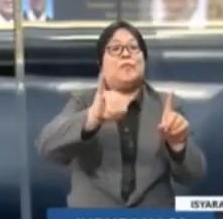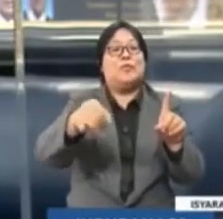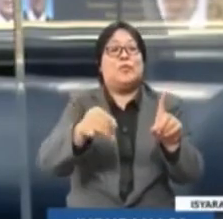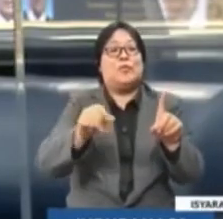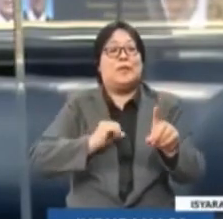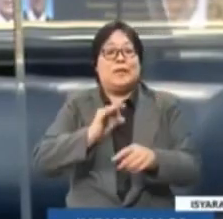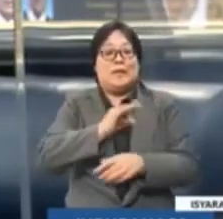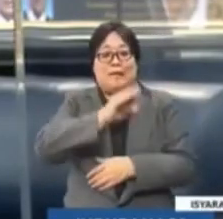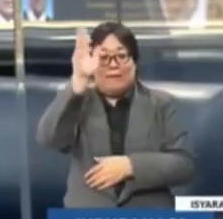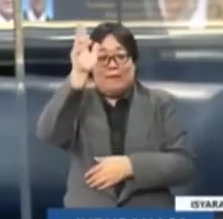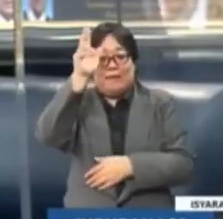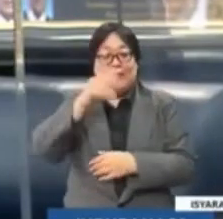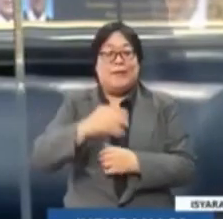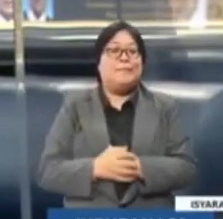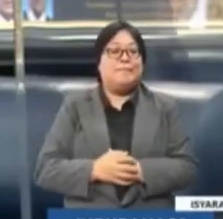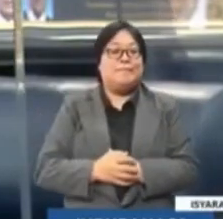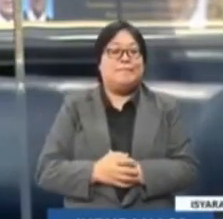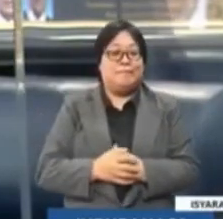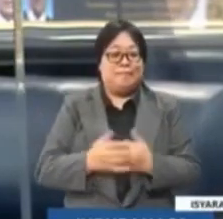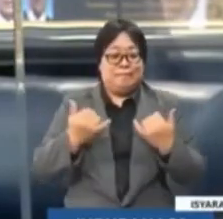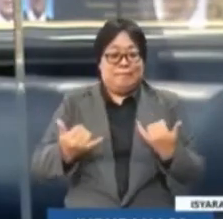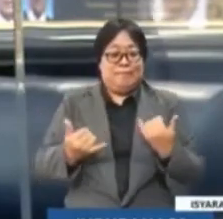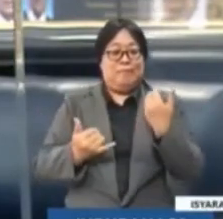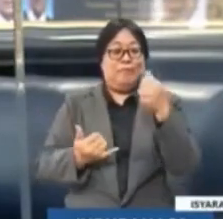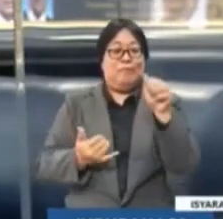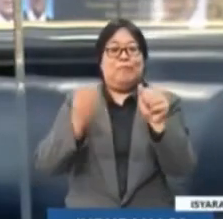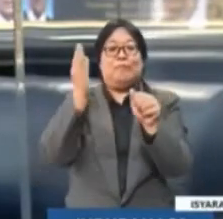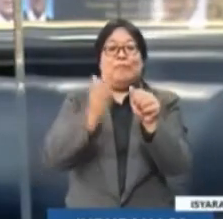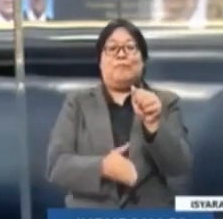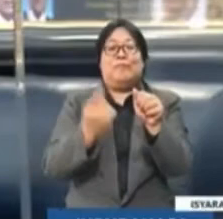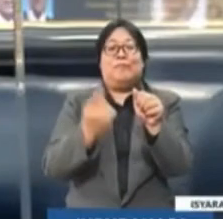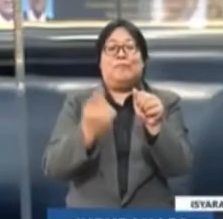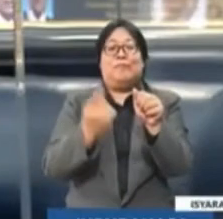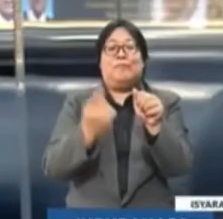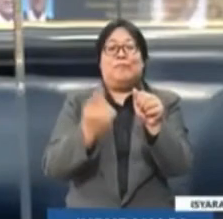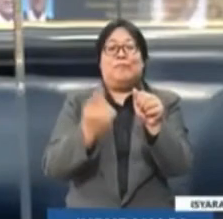pendawam ini hari 10 hari bulan